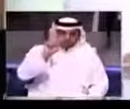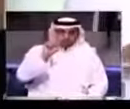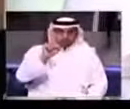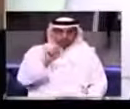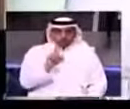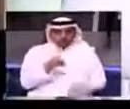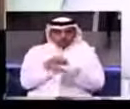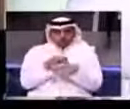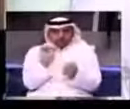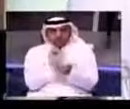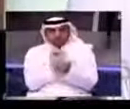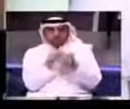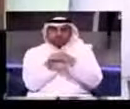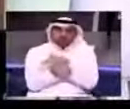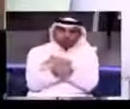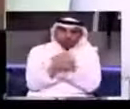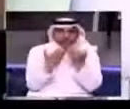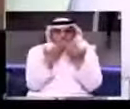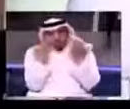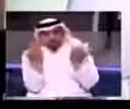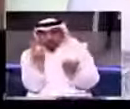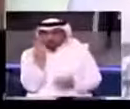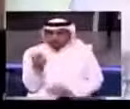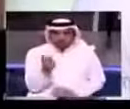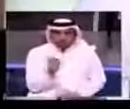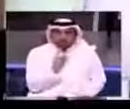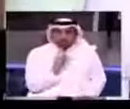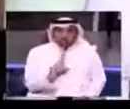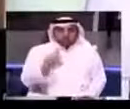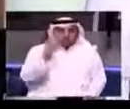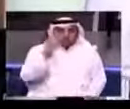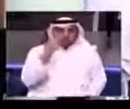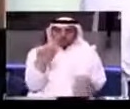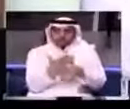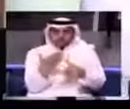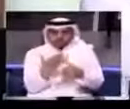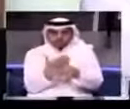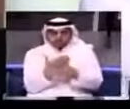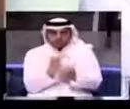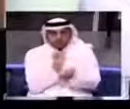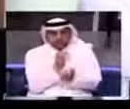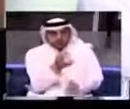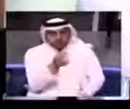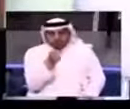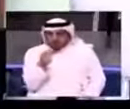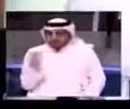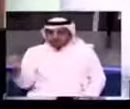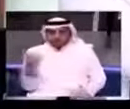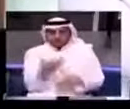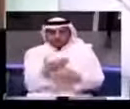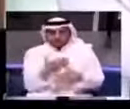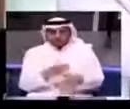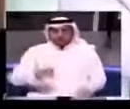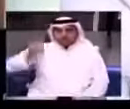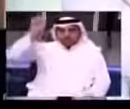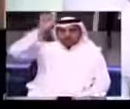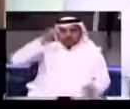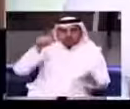يقول في ناس يجون بس ما شفنا منهم شيء، والله ليش يجي ويطلع فلان من دون فلان؟ لأن اللي فوق